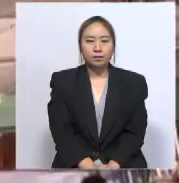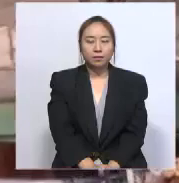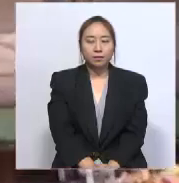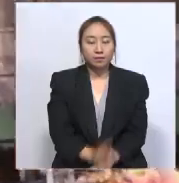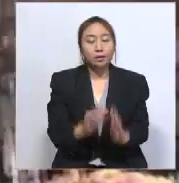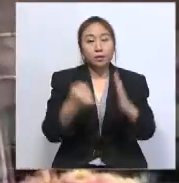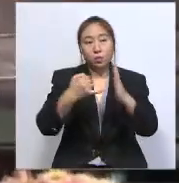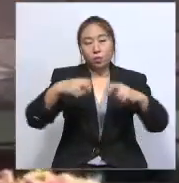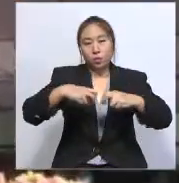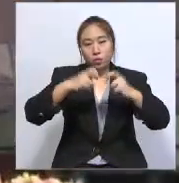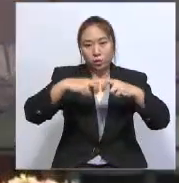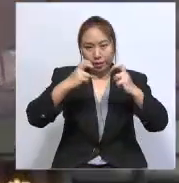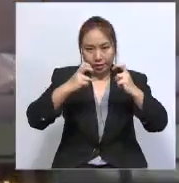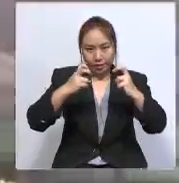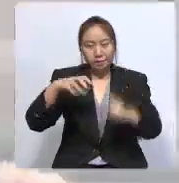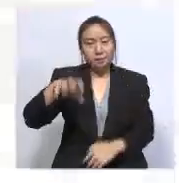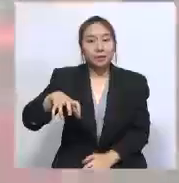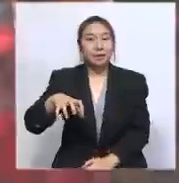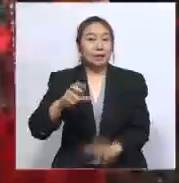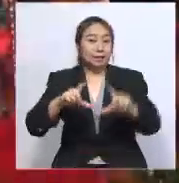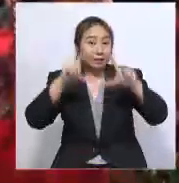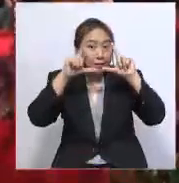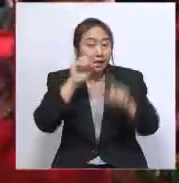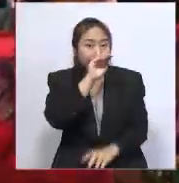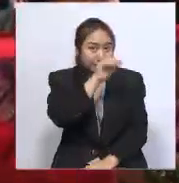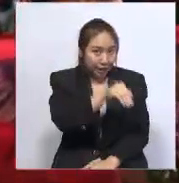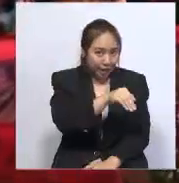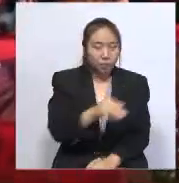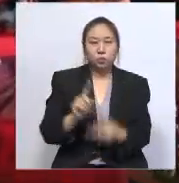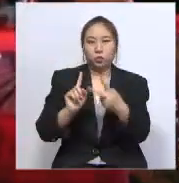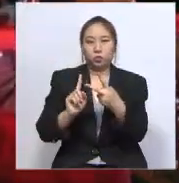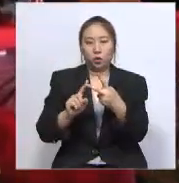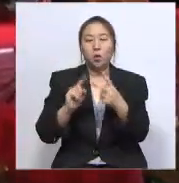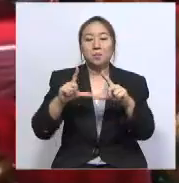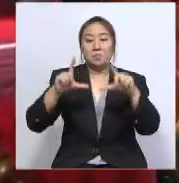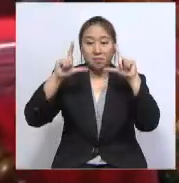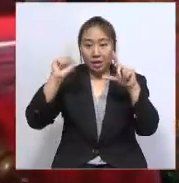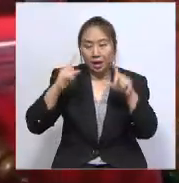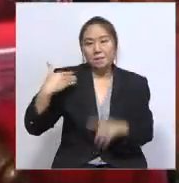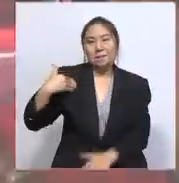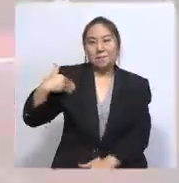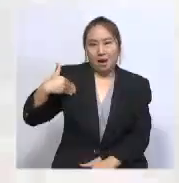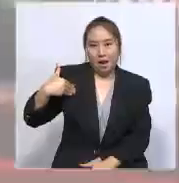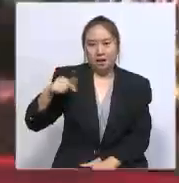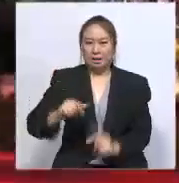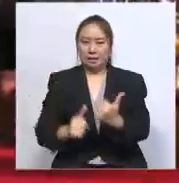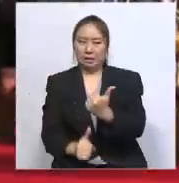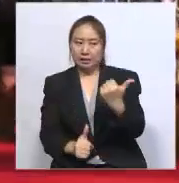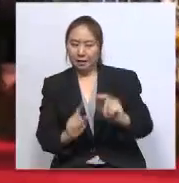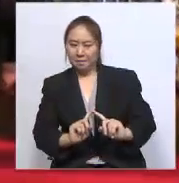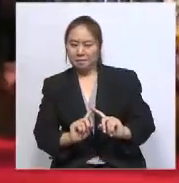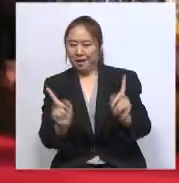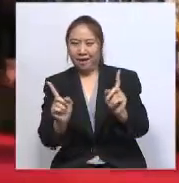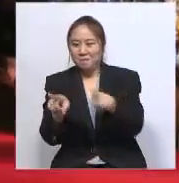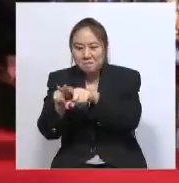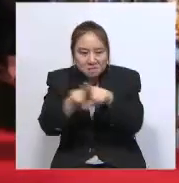พูดถึงจังหวัดสุรินทร์นอกจากจะเป็นถิ่นช้างใหญ่แล้วยังมีผ้าไหมที่เป็นเอกลักษณ์ประจำท้องถิ่นที่ไม่เหมือนใครและไม่มีใครเหมือนที่มีลวดลาย